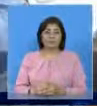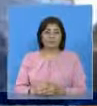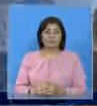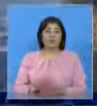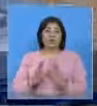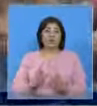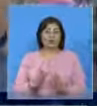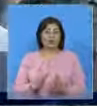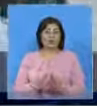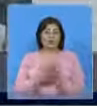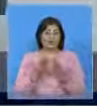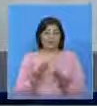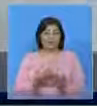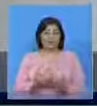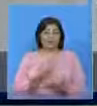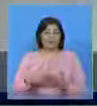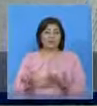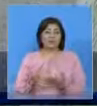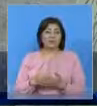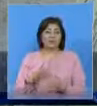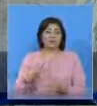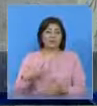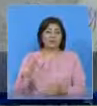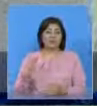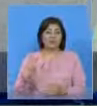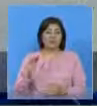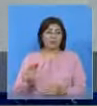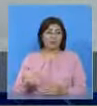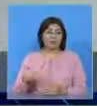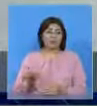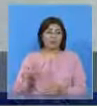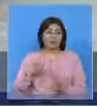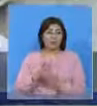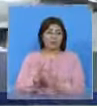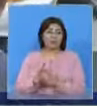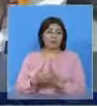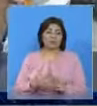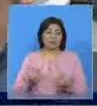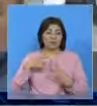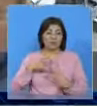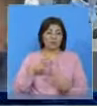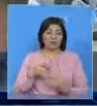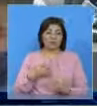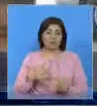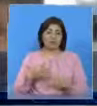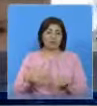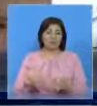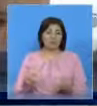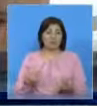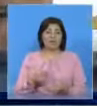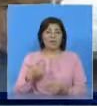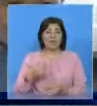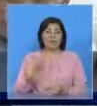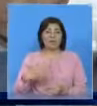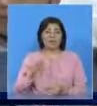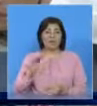Только на канцелярские и другие принадлежности ушло порядком 22 тысяч тенге. Я уже не говорю о школьной форме. Пришлось потратить более